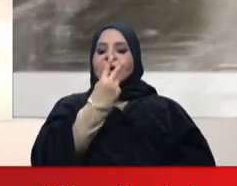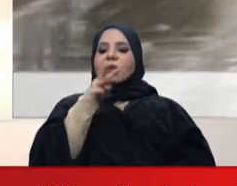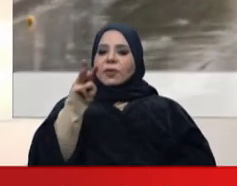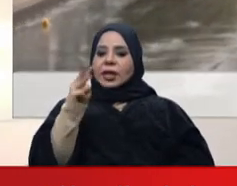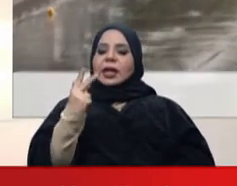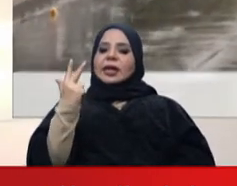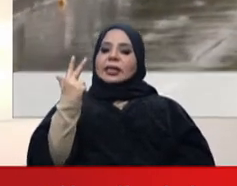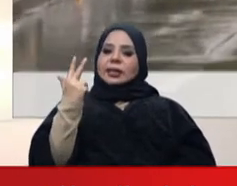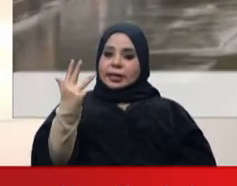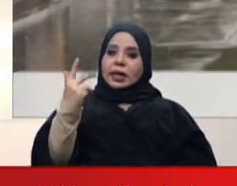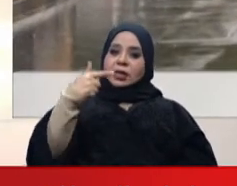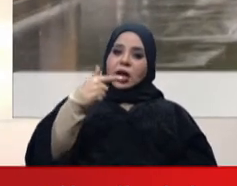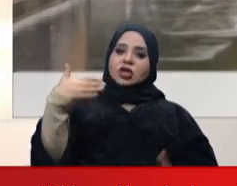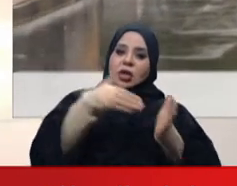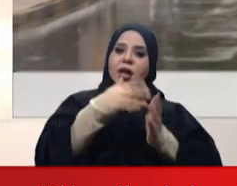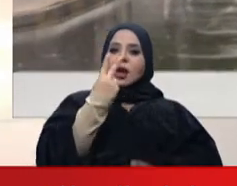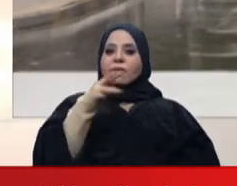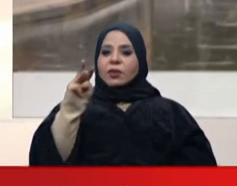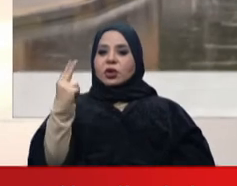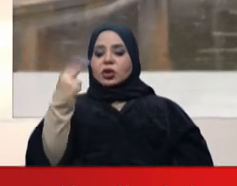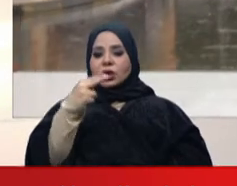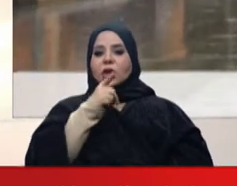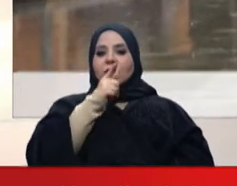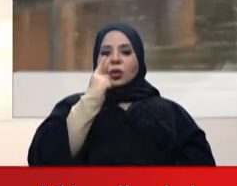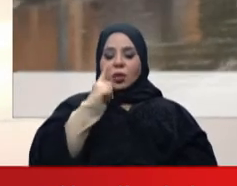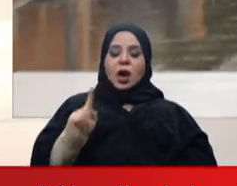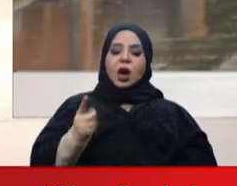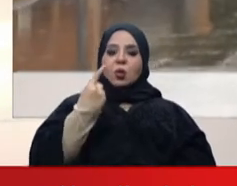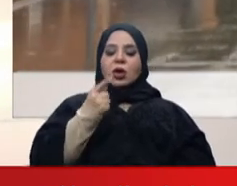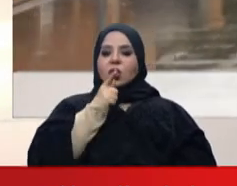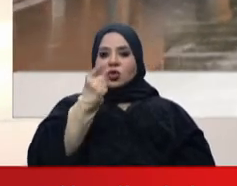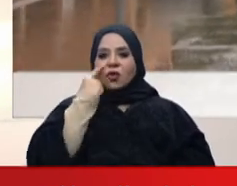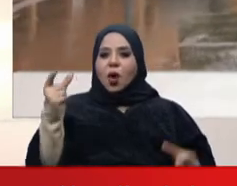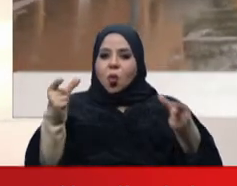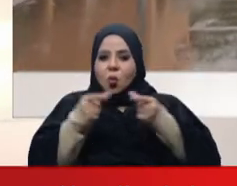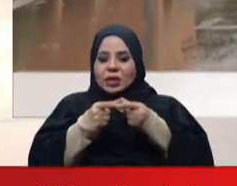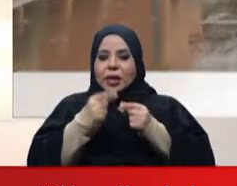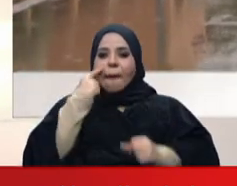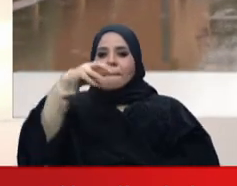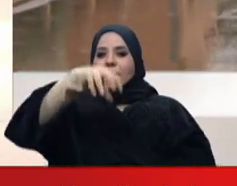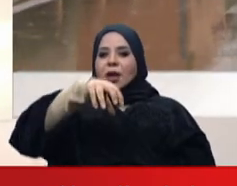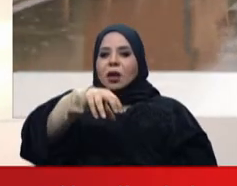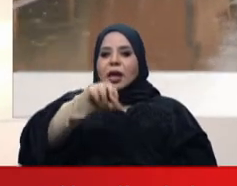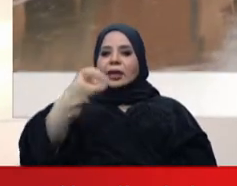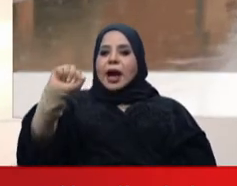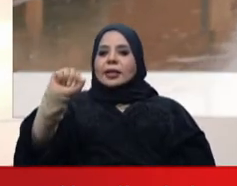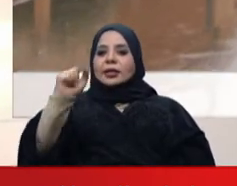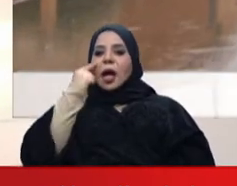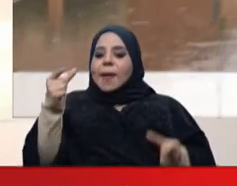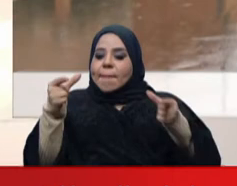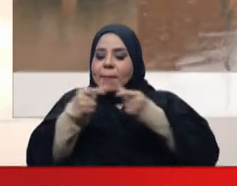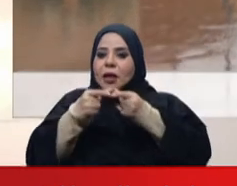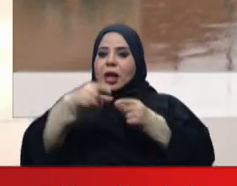و2020، وذلك من خلال أولا حصر جميع أماكن تجمعات مياه الأمطار خلال